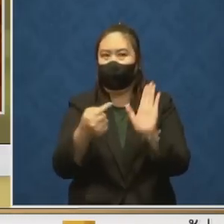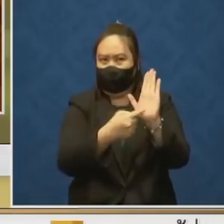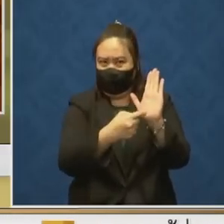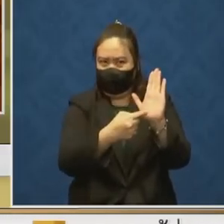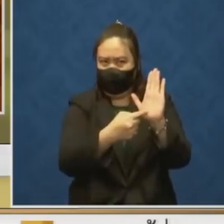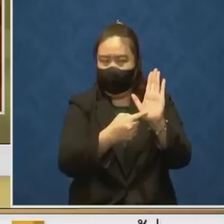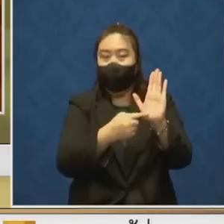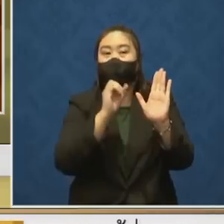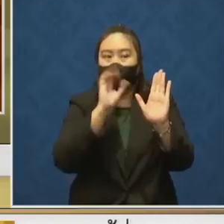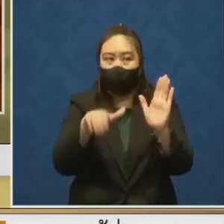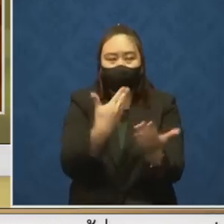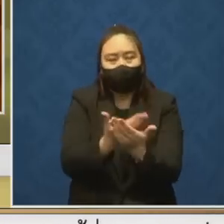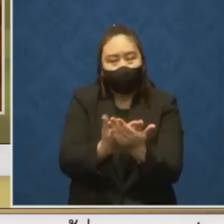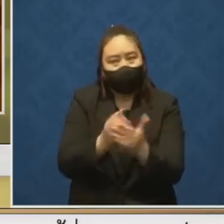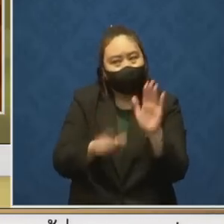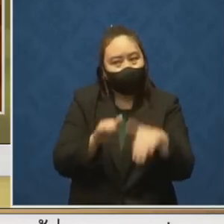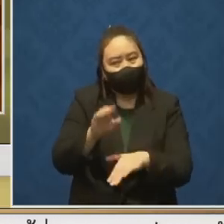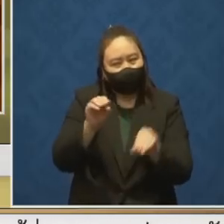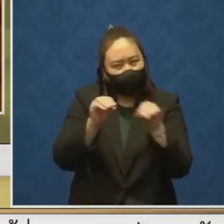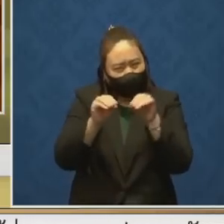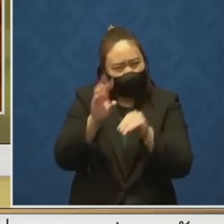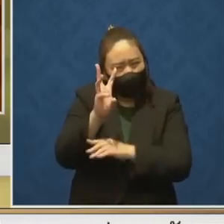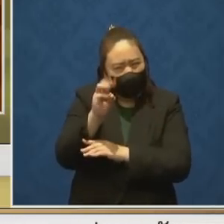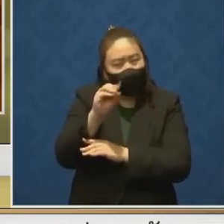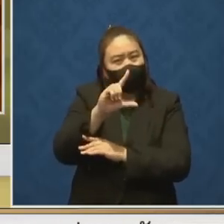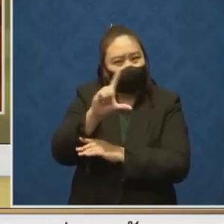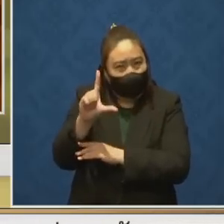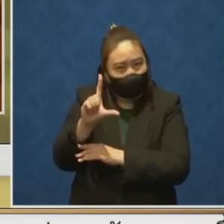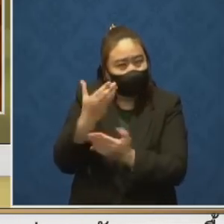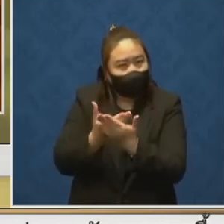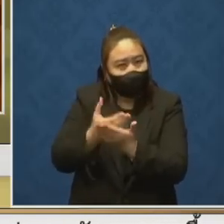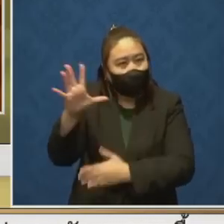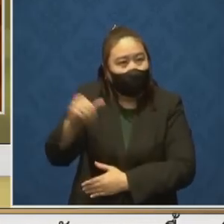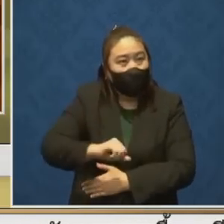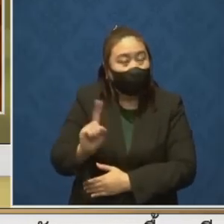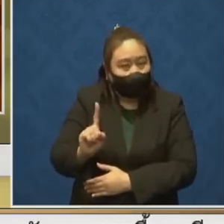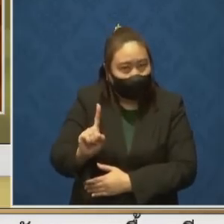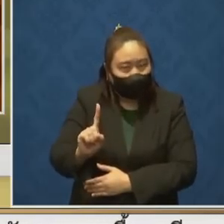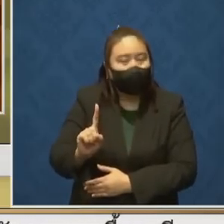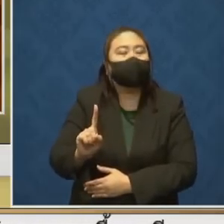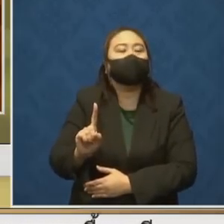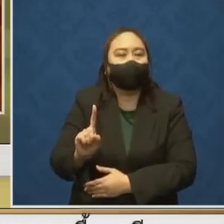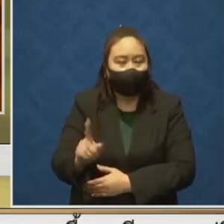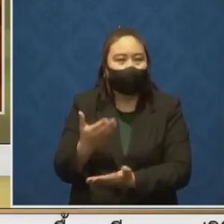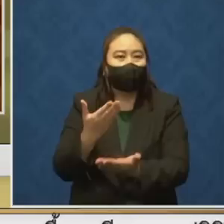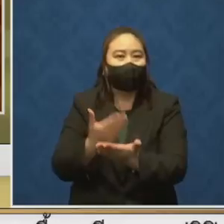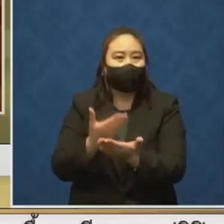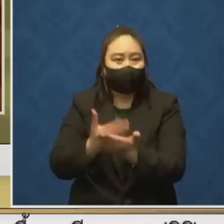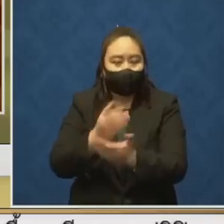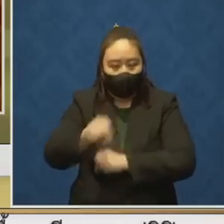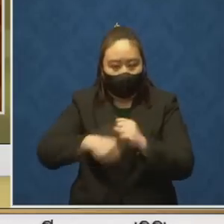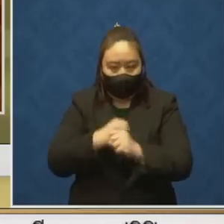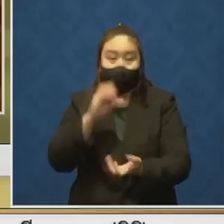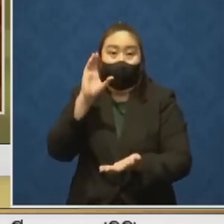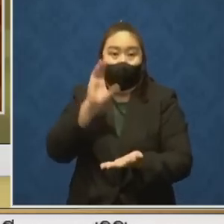งบประมาณเกบ 60 ลานบาทนั้นได้มาจากเงินเพิ่มเติม และหว่างปีงบประมาณ 64